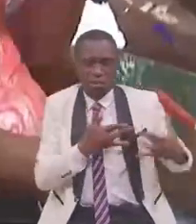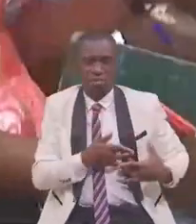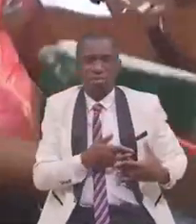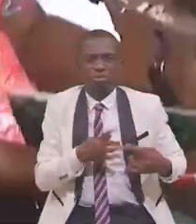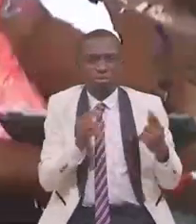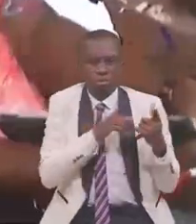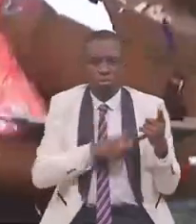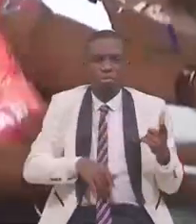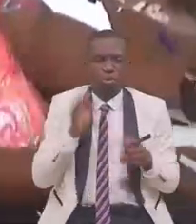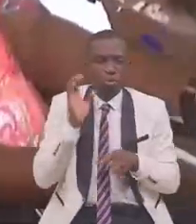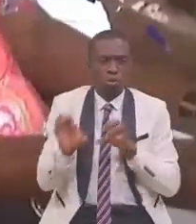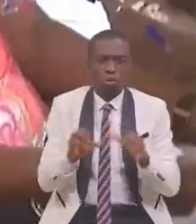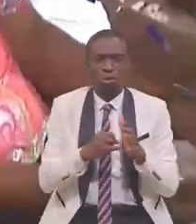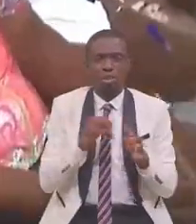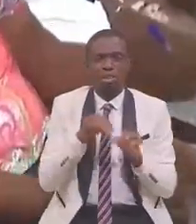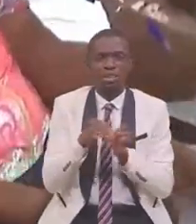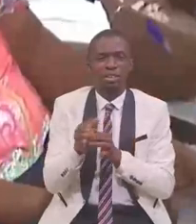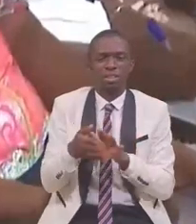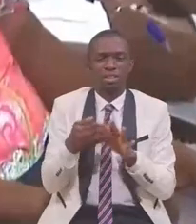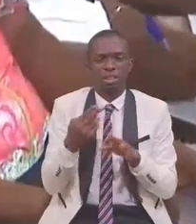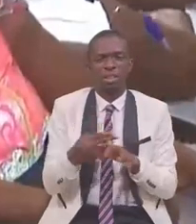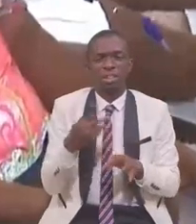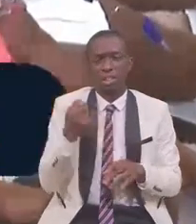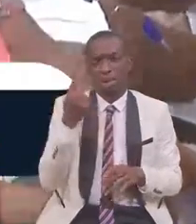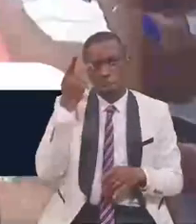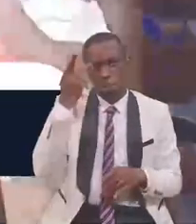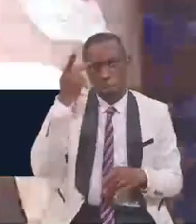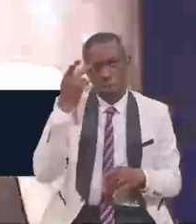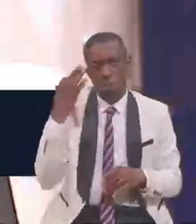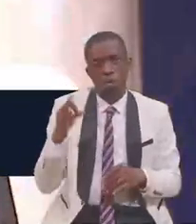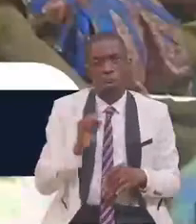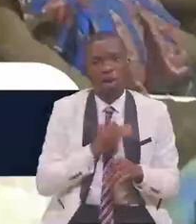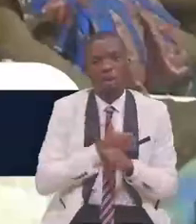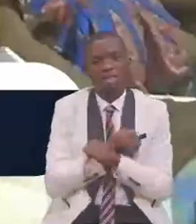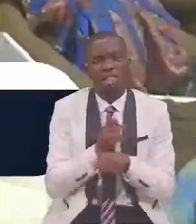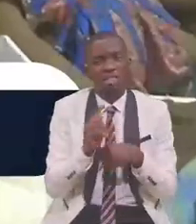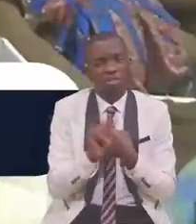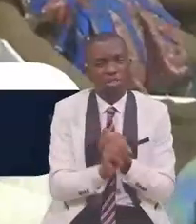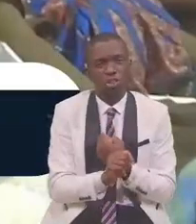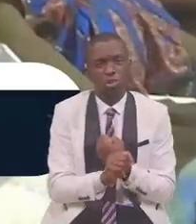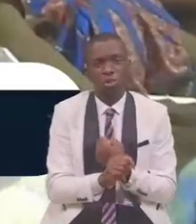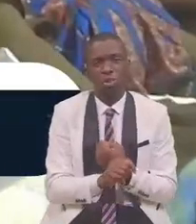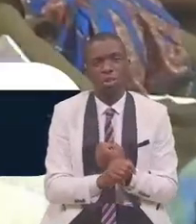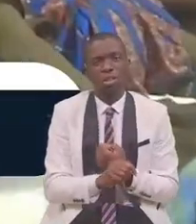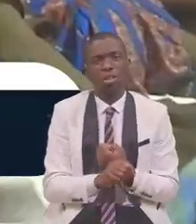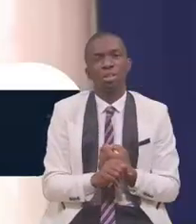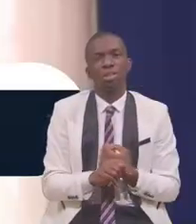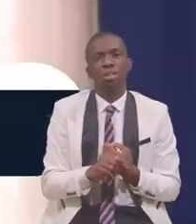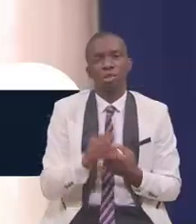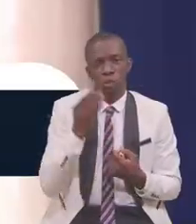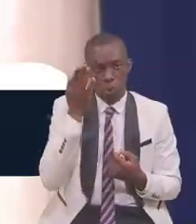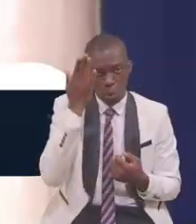Romains 6, l'objectif de notre sanctification. Romains 6, 6.